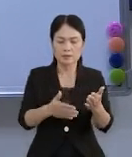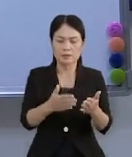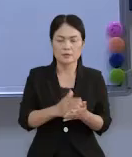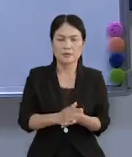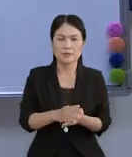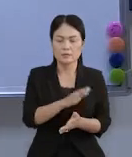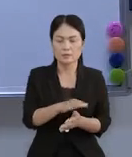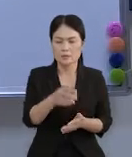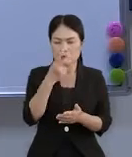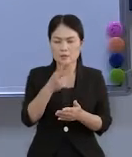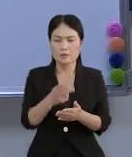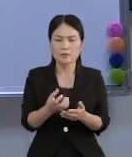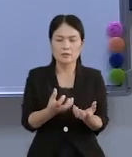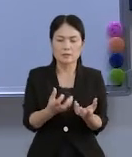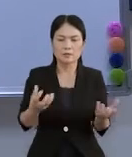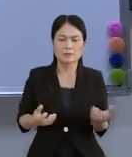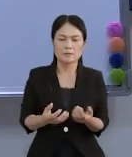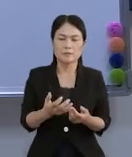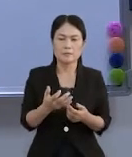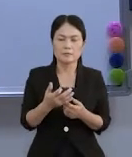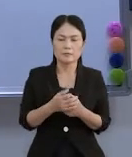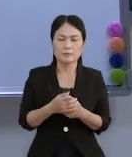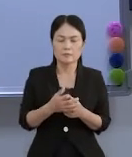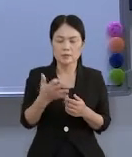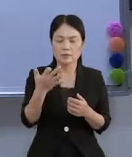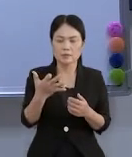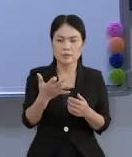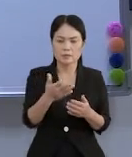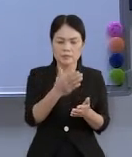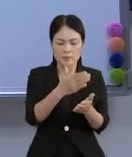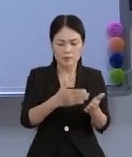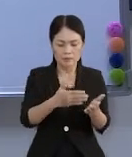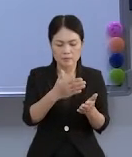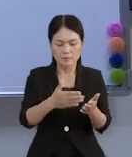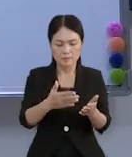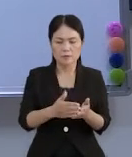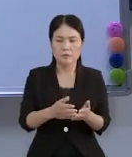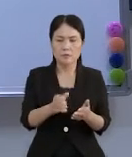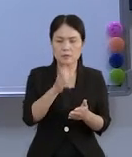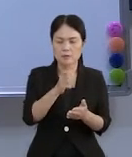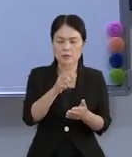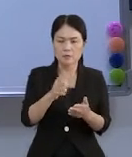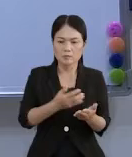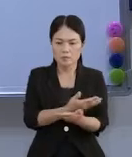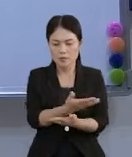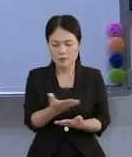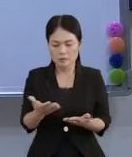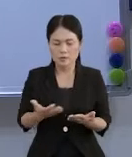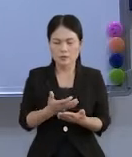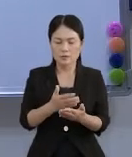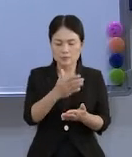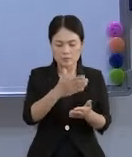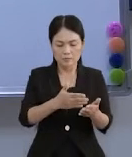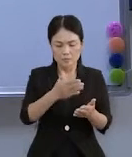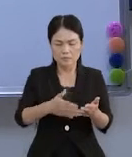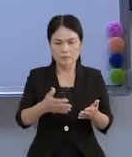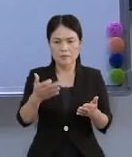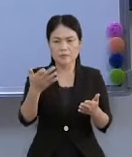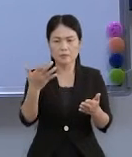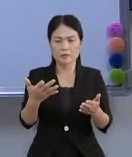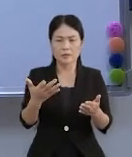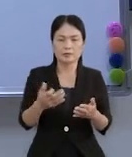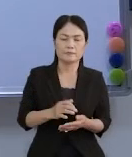chà con thơi hái cứ dừng khi chạy tranh chia phạm bấy chậm này miền này thàn nôm mùi tháng phúc tới chia phạm